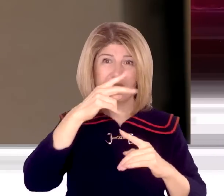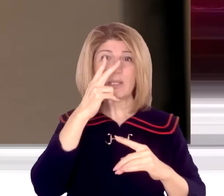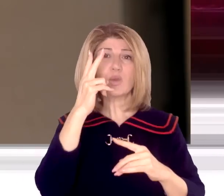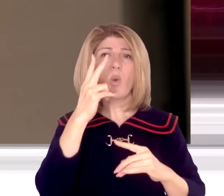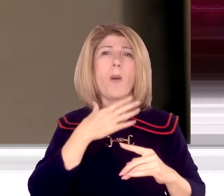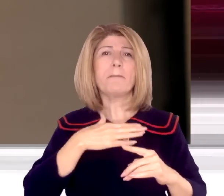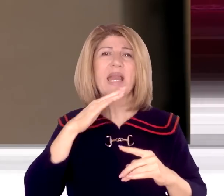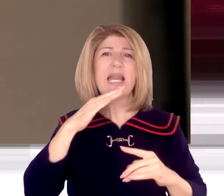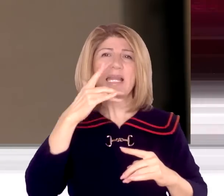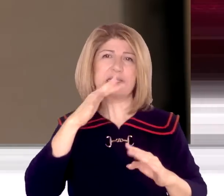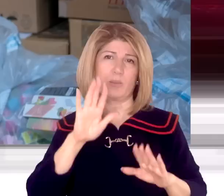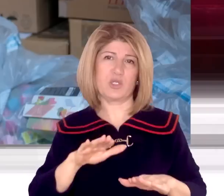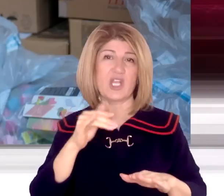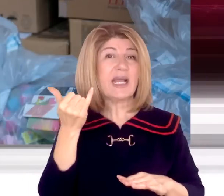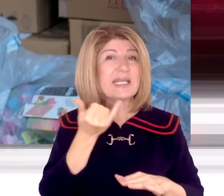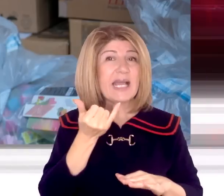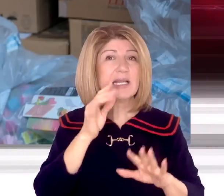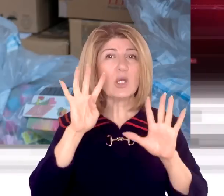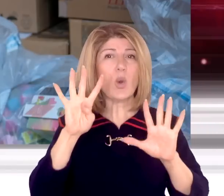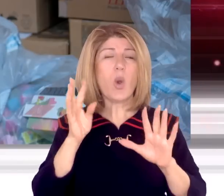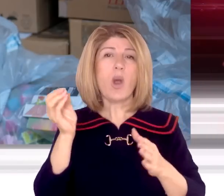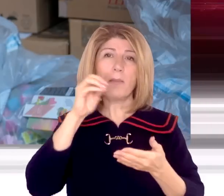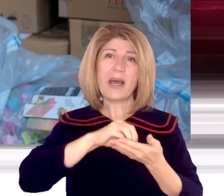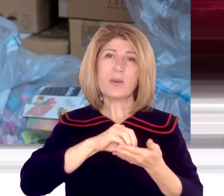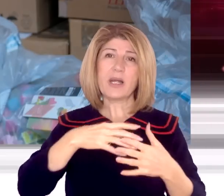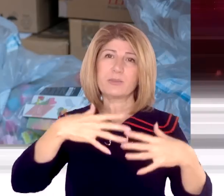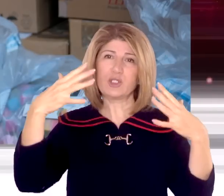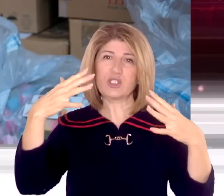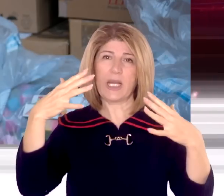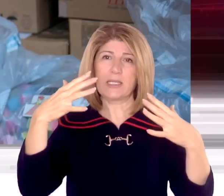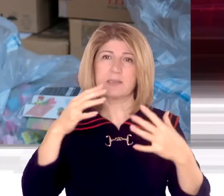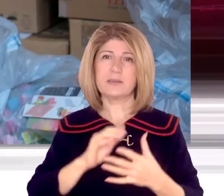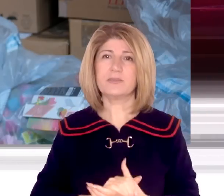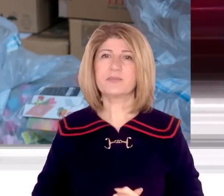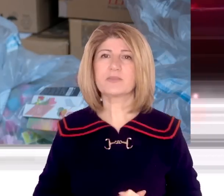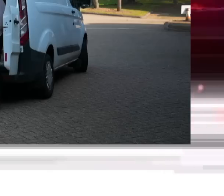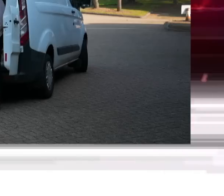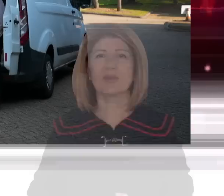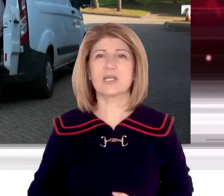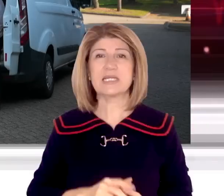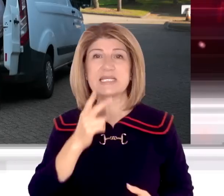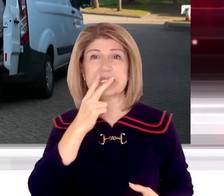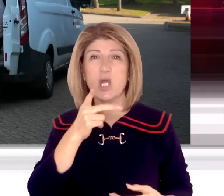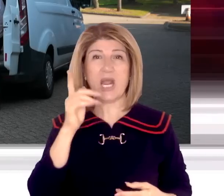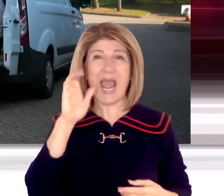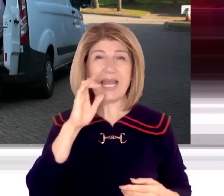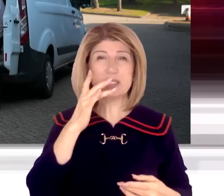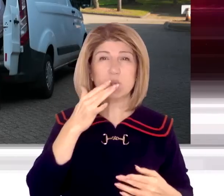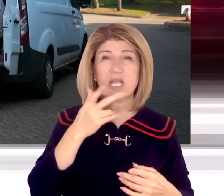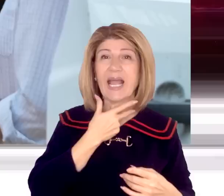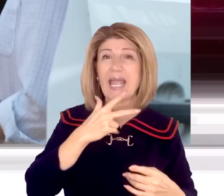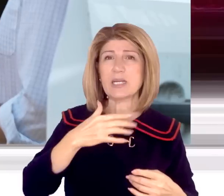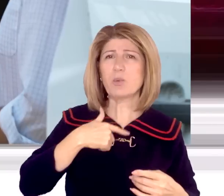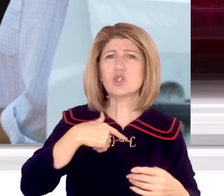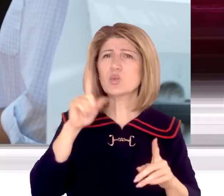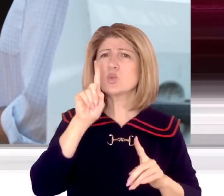ماکسیموم ظرفیت مخزن باید 2 میلی لیتر باشه. یعنی 9 برابر بیشتر از حد مجاز. استیو، سیگارهای الکترونیکی غیر